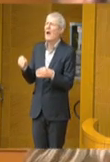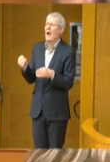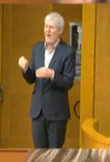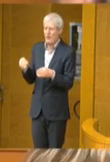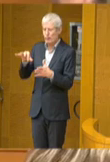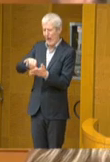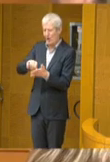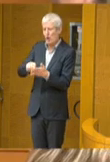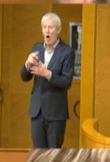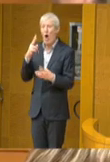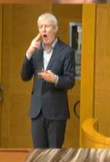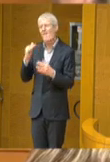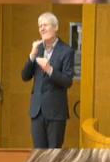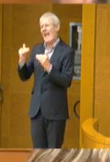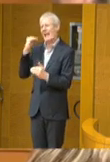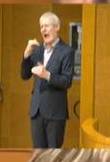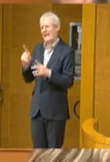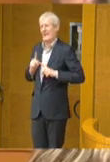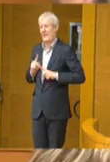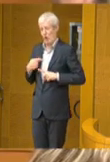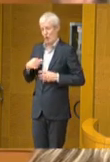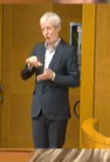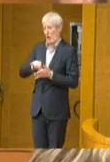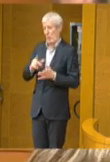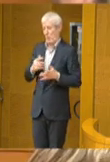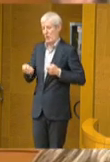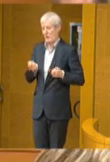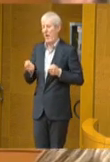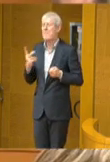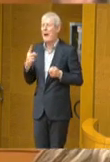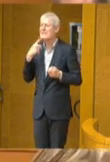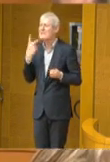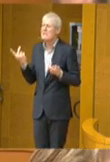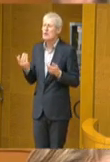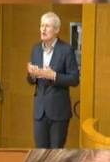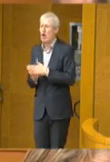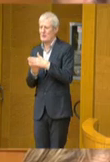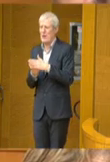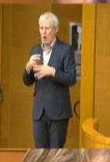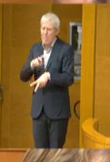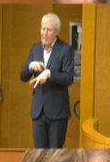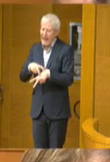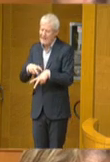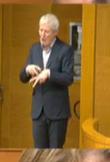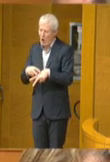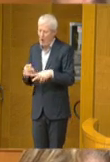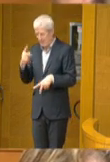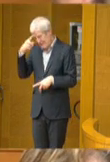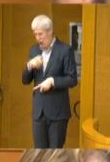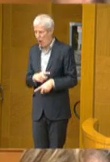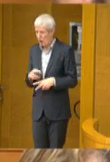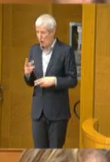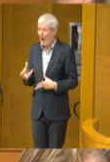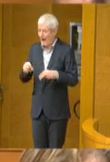che è l'ufficio che io dirigo, allo scopo di migliorare il sostegno medico, psicologico e riabilitativo al personale